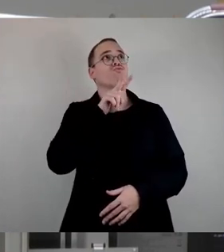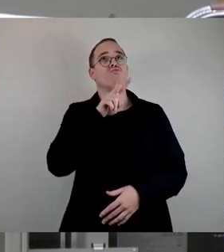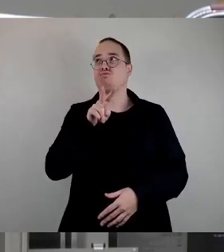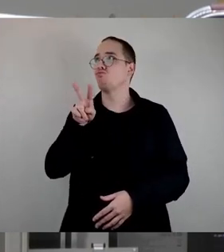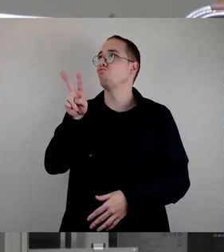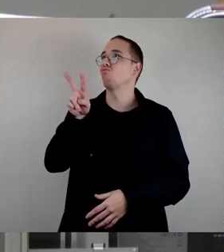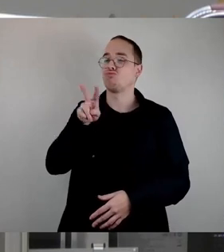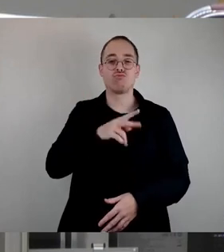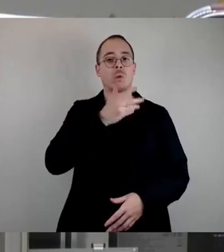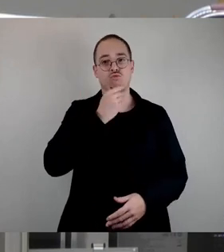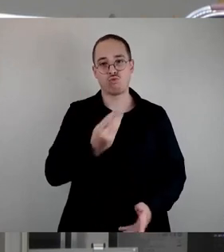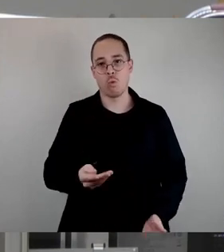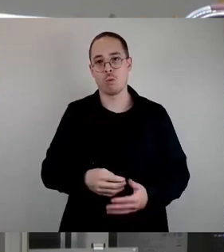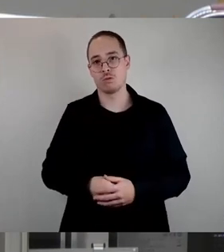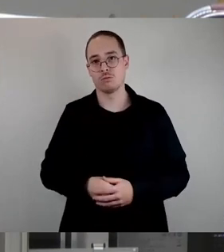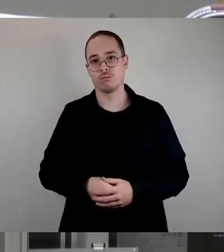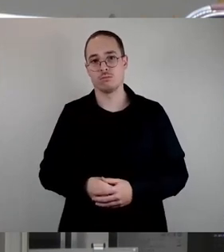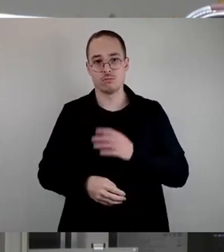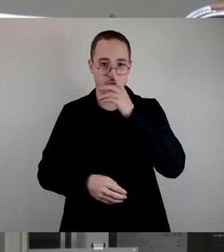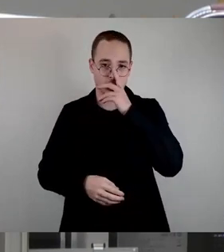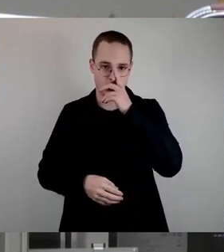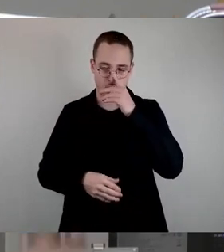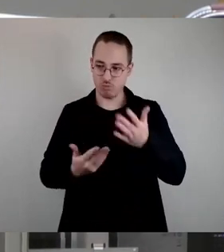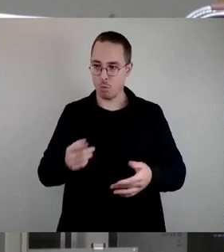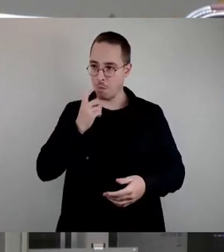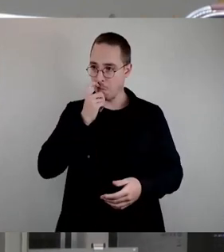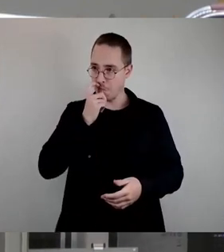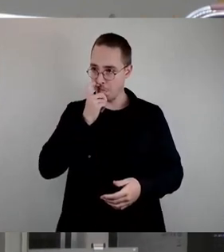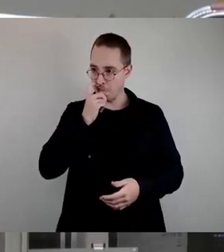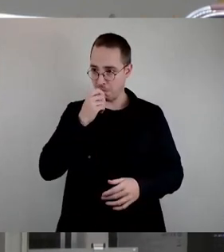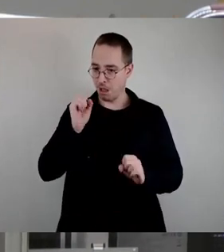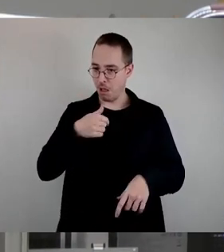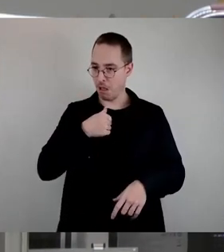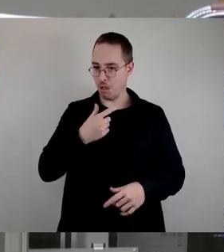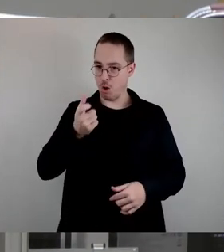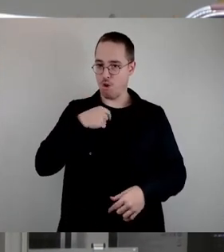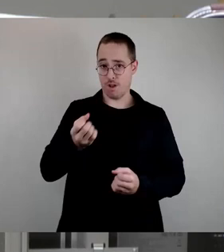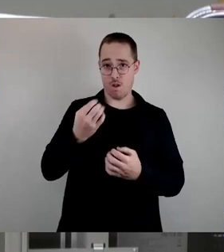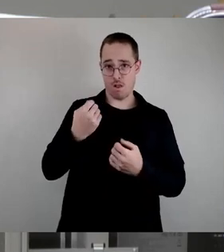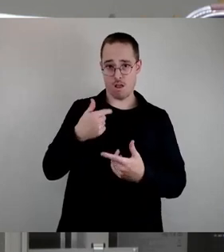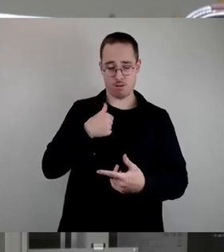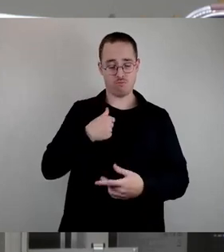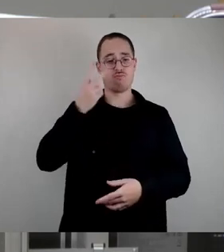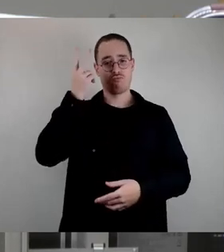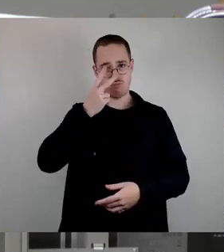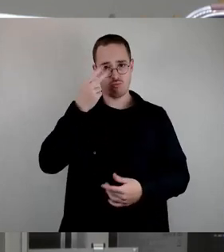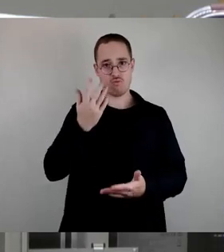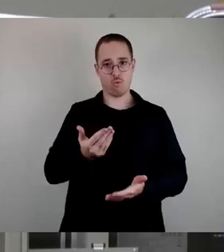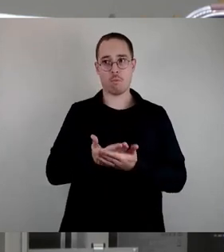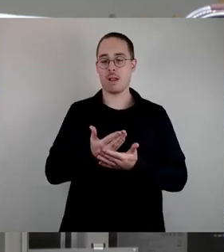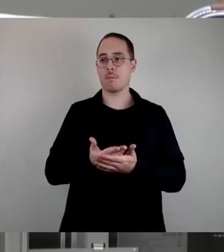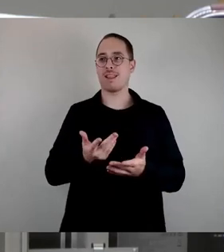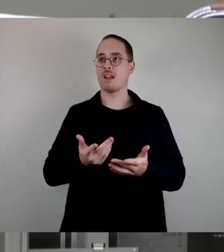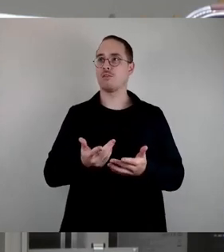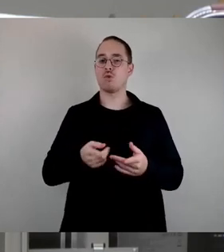sogar, ich könnte mich vielleicht sogar auch breitschlagen lassen, zu sagen, wenn man tatsächlich nicht nur einen formalen Ausgleich, sondern einen echten Naturschutzausgleich